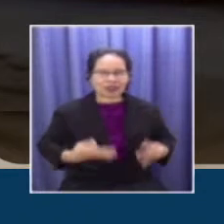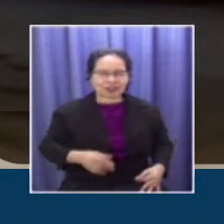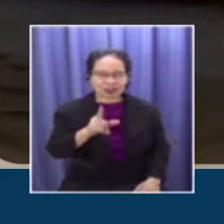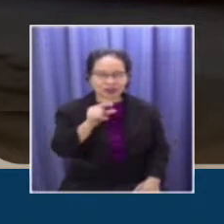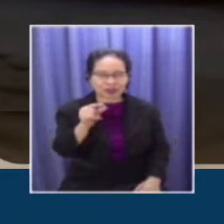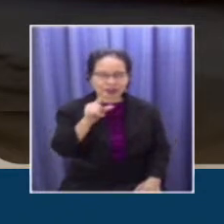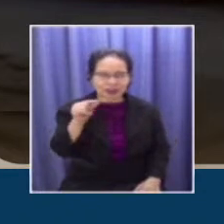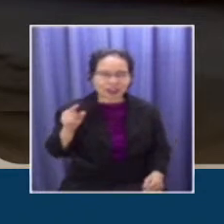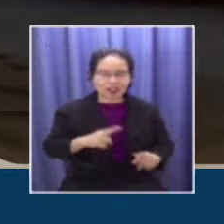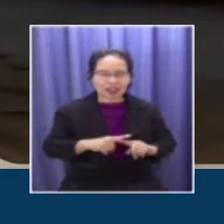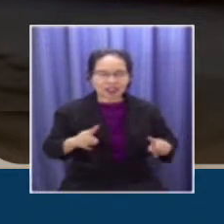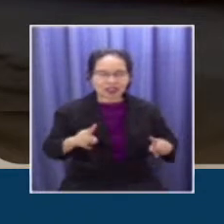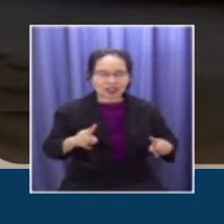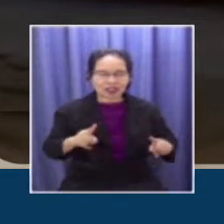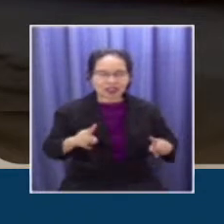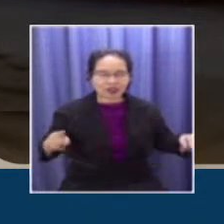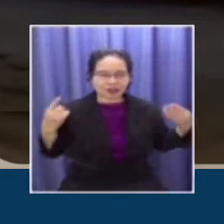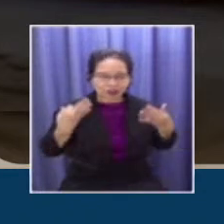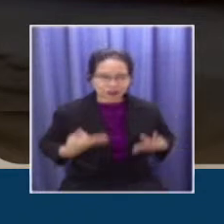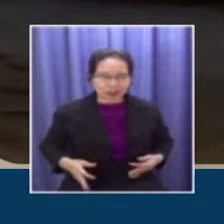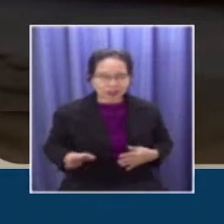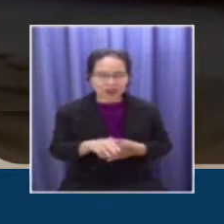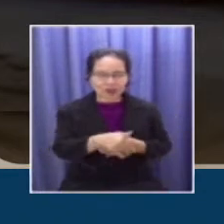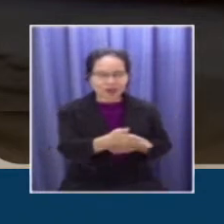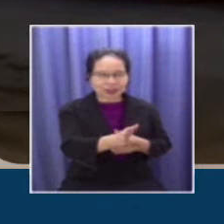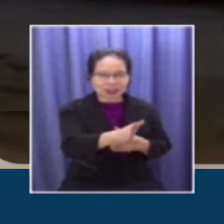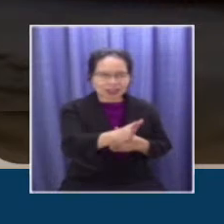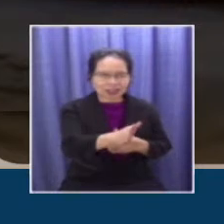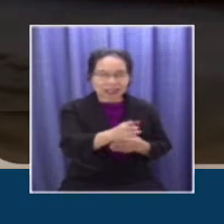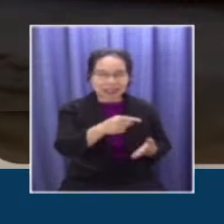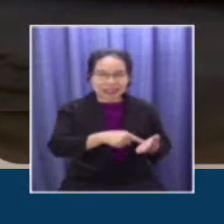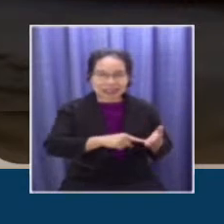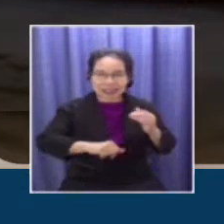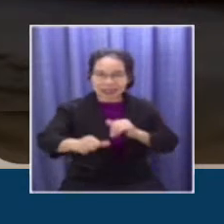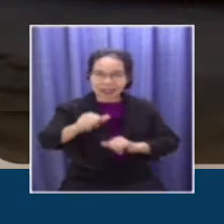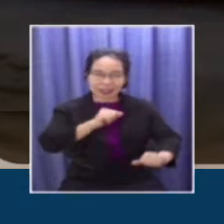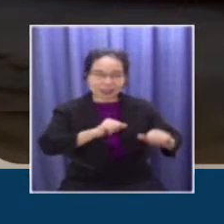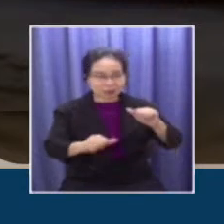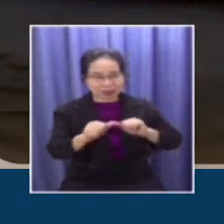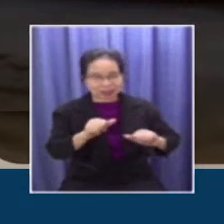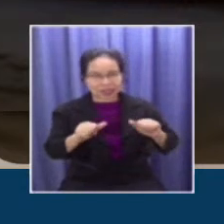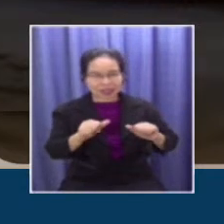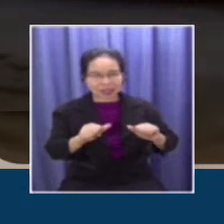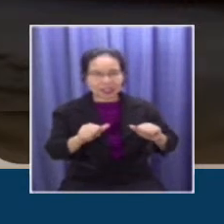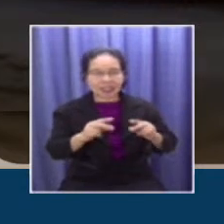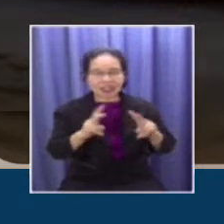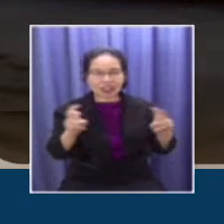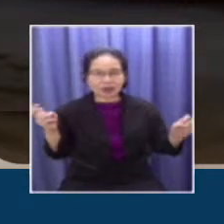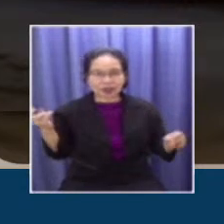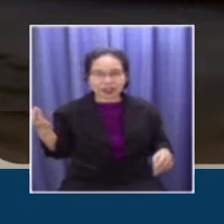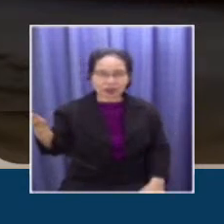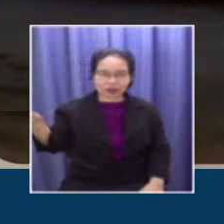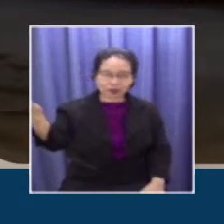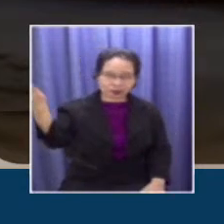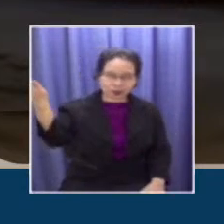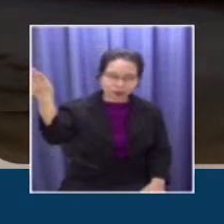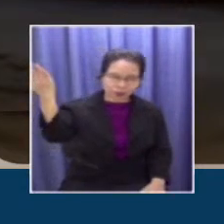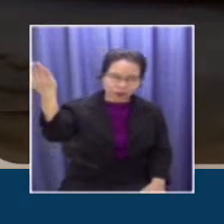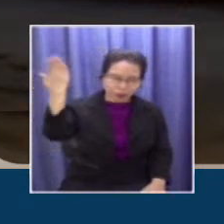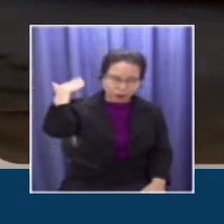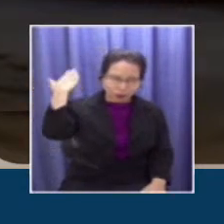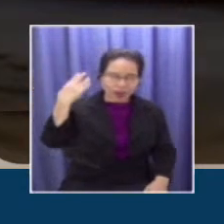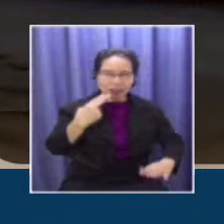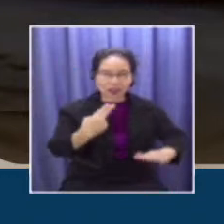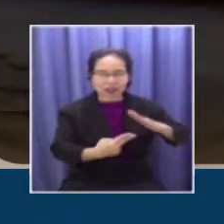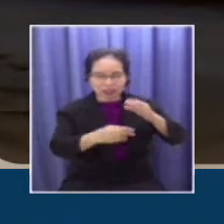na ye pe asono nipa nam asono entotebo nam asono emo nam na asono empata de ye ya bode mu nyansa